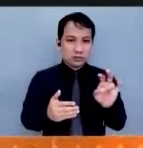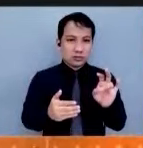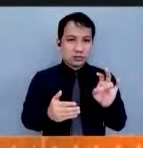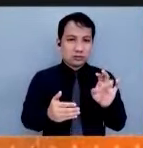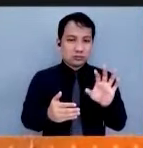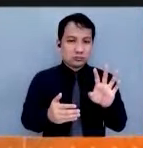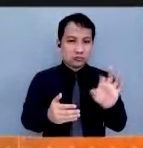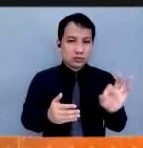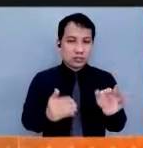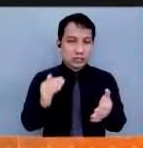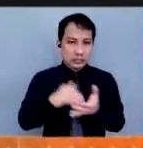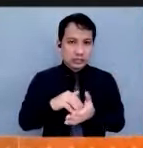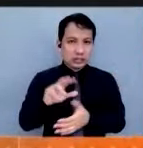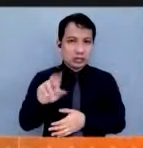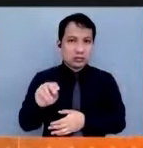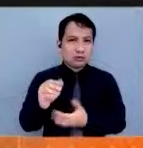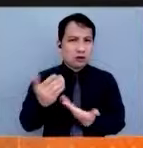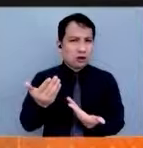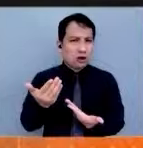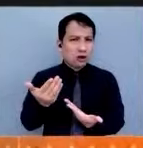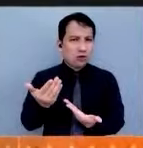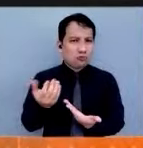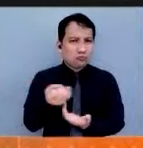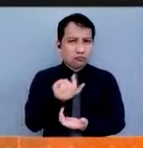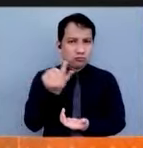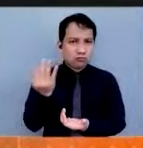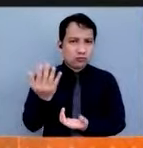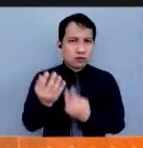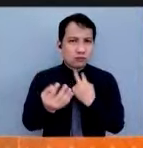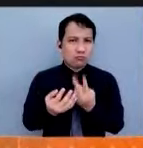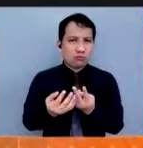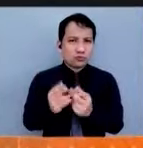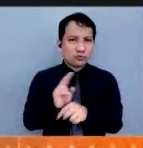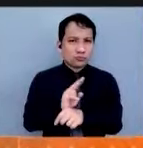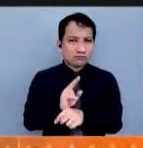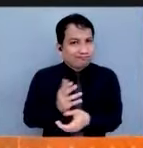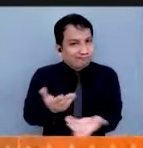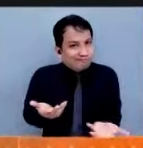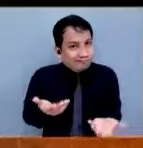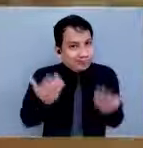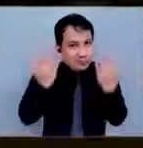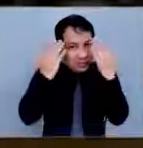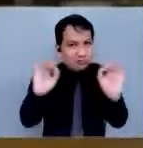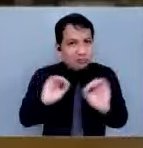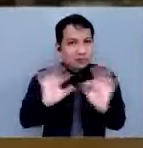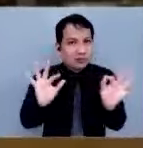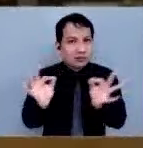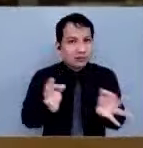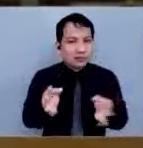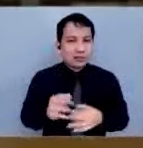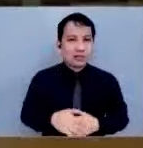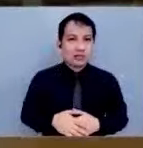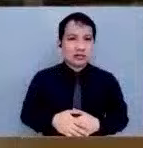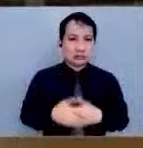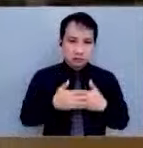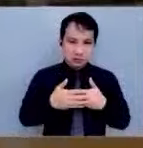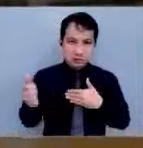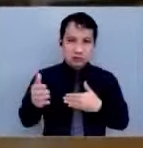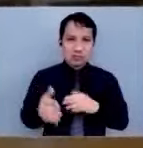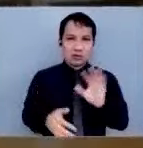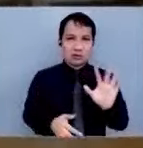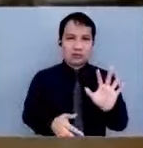against. Pero kung paano ginawa ang bilangan, gayong boses lamang ang ginamit, hindi po malinaw. At mula noon, mga 5 or 6 na